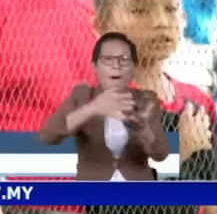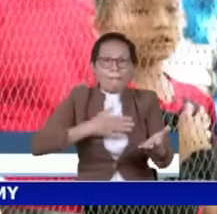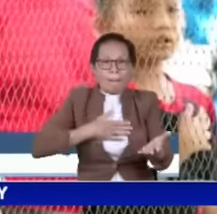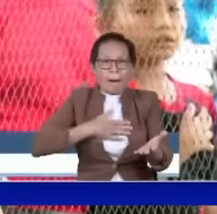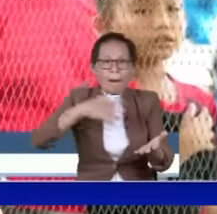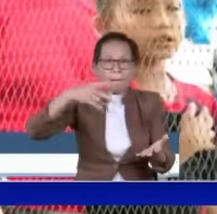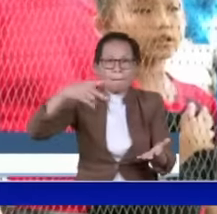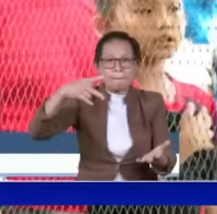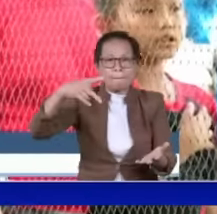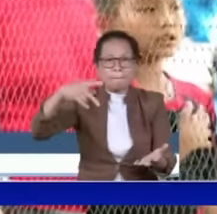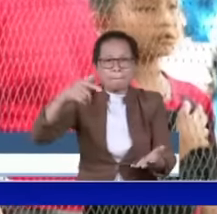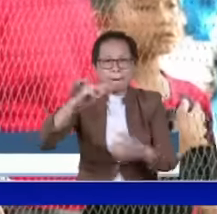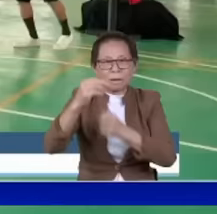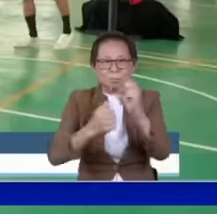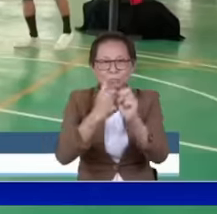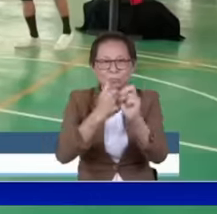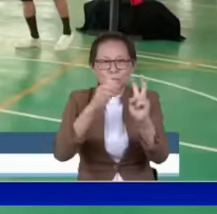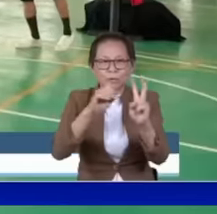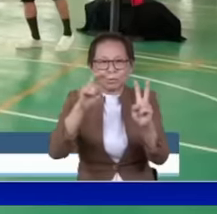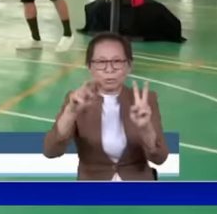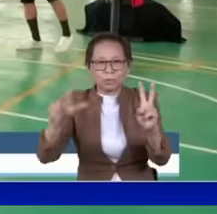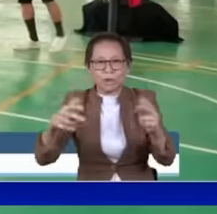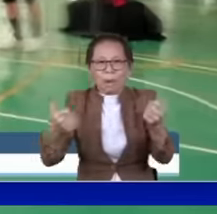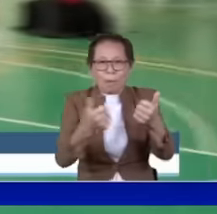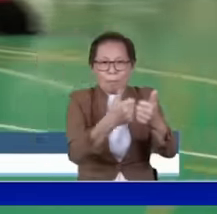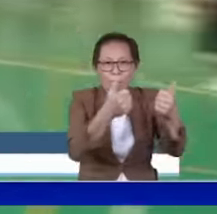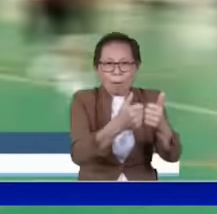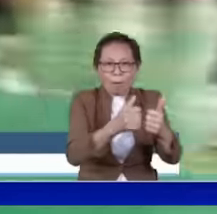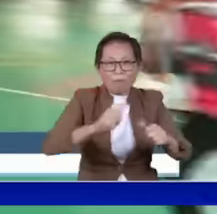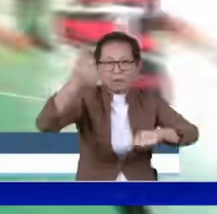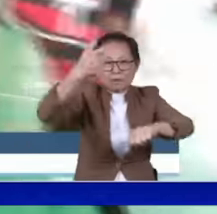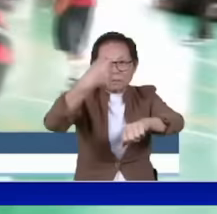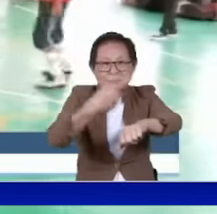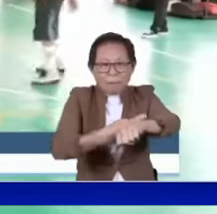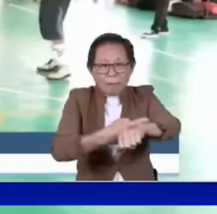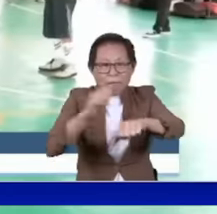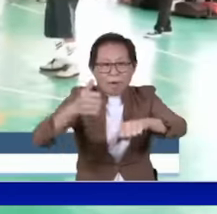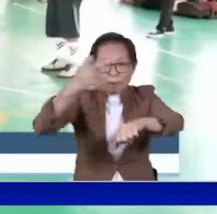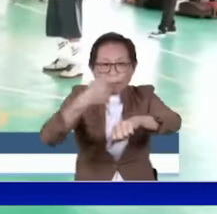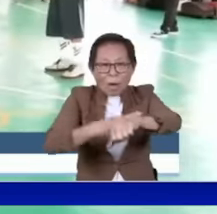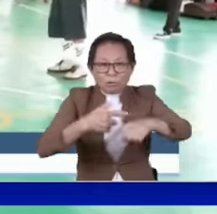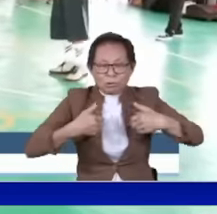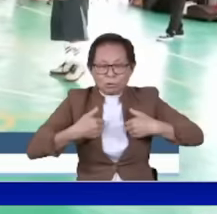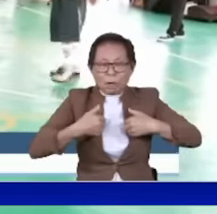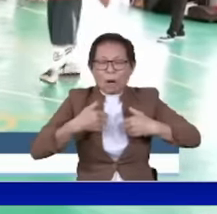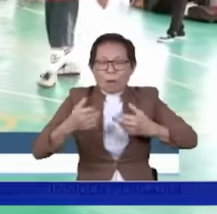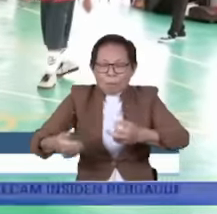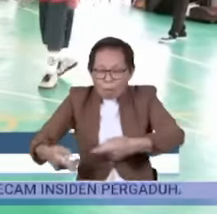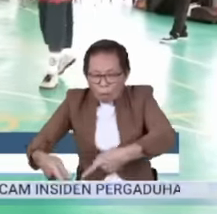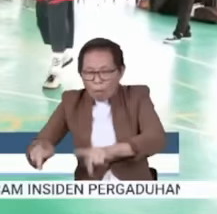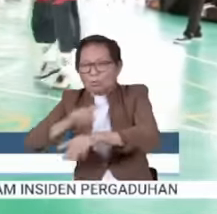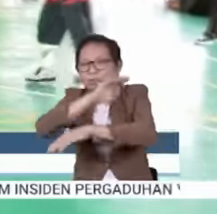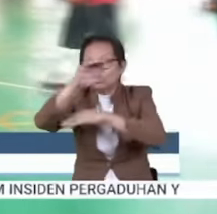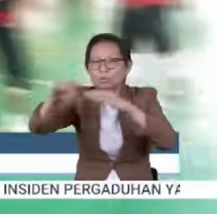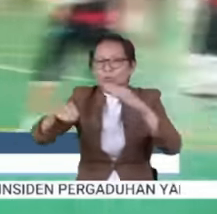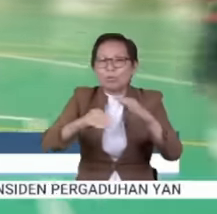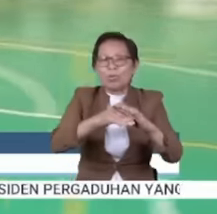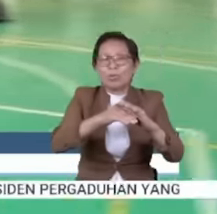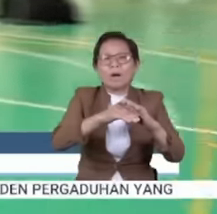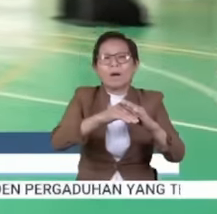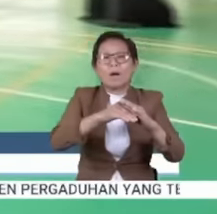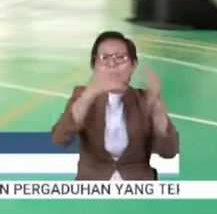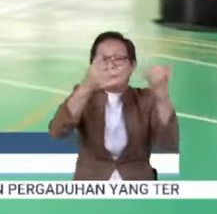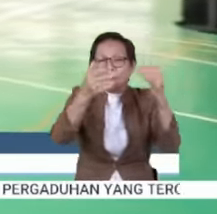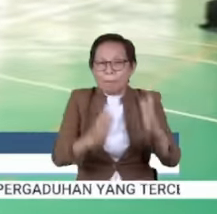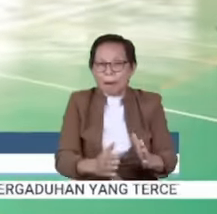2023 Beliau berkata kejauhan yang julung kali diadakan itu telah membuka peluang kepada semua lapisan pemain